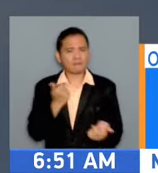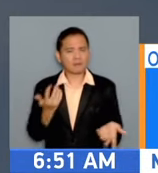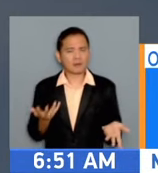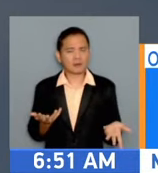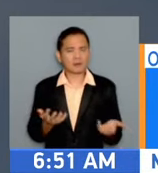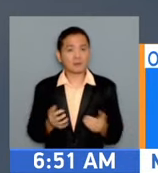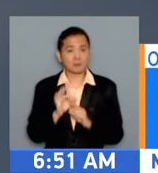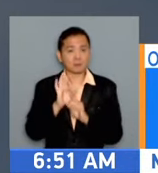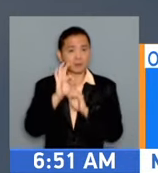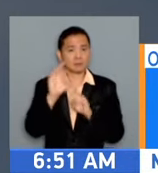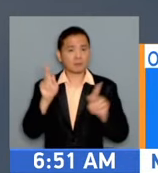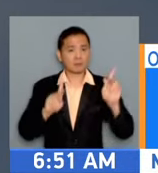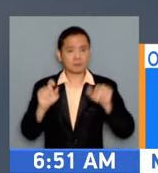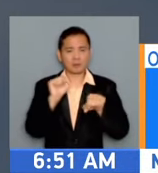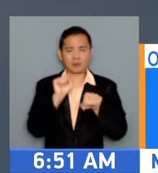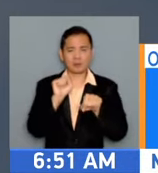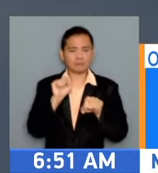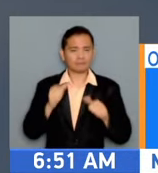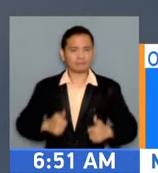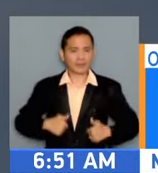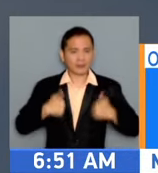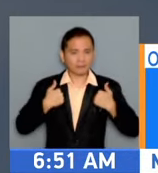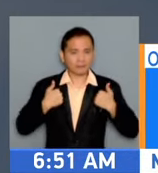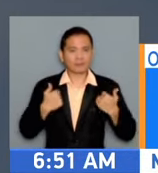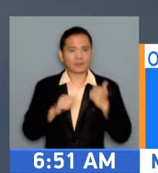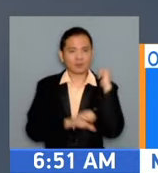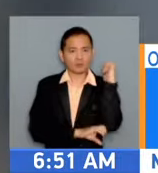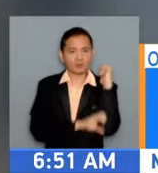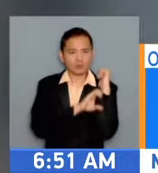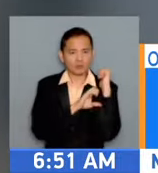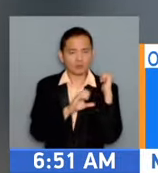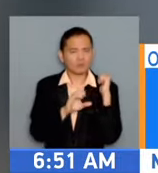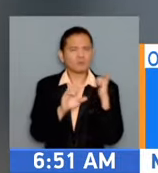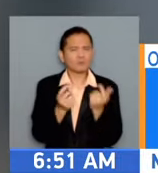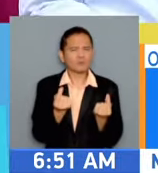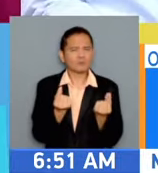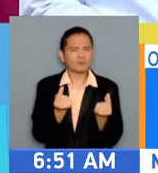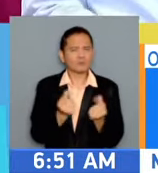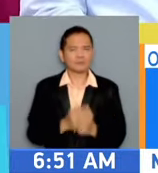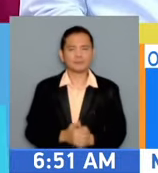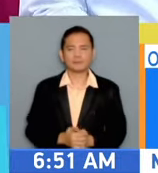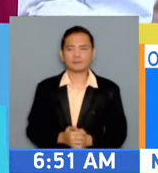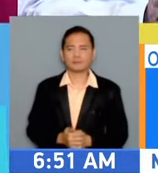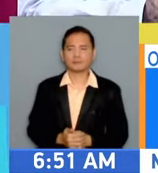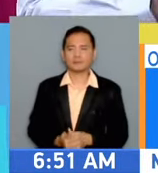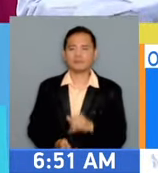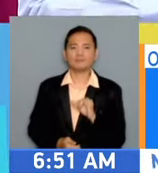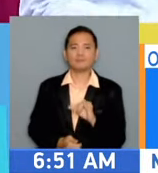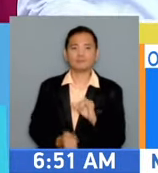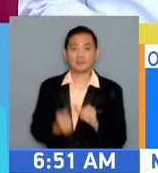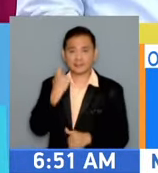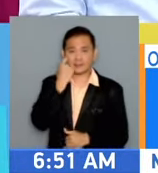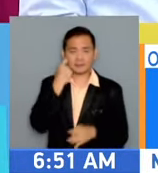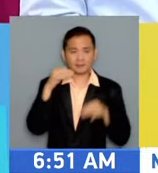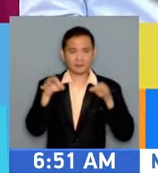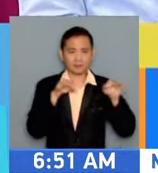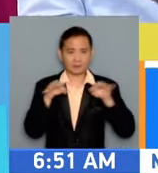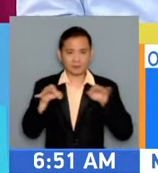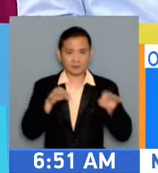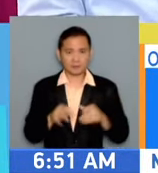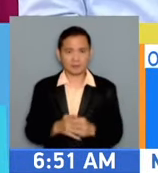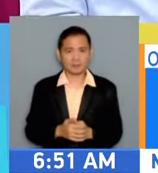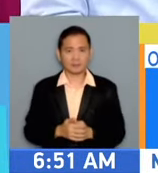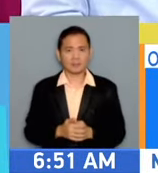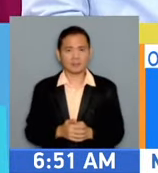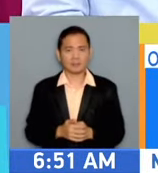condo at medyo matataas yung kanila mga building? Yes po. Ganun din po sa binanggit ko kanina, as per po sa ROSPA, isa po